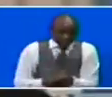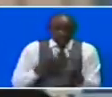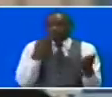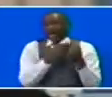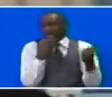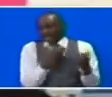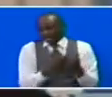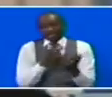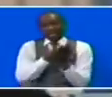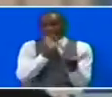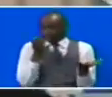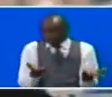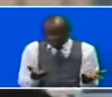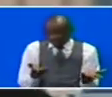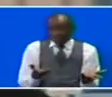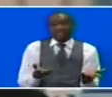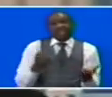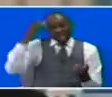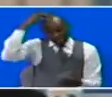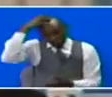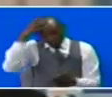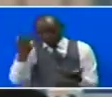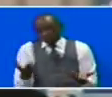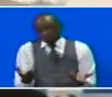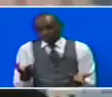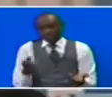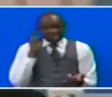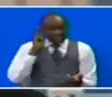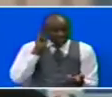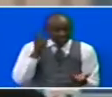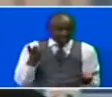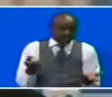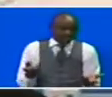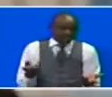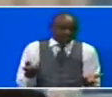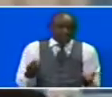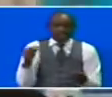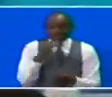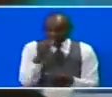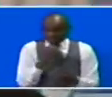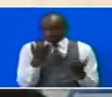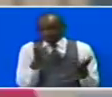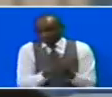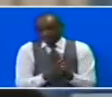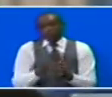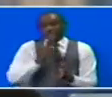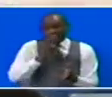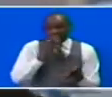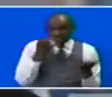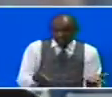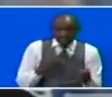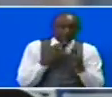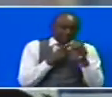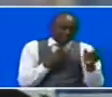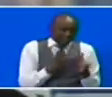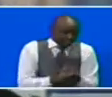Kwale, Tana River, Lamu, Kisii, Garissa, Wajir,